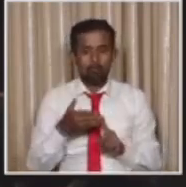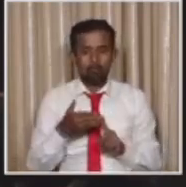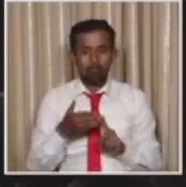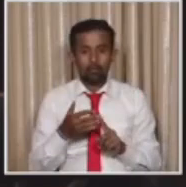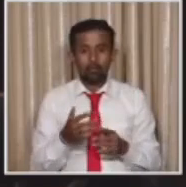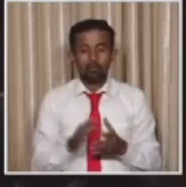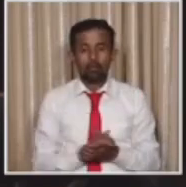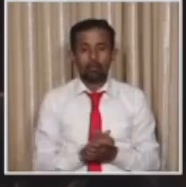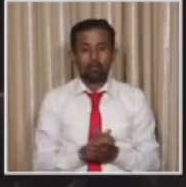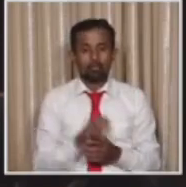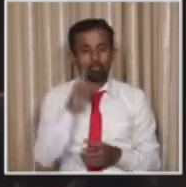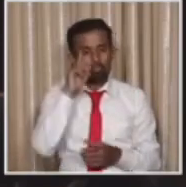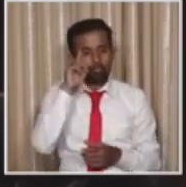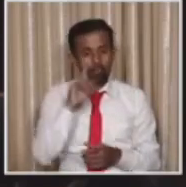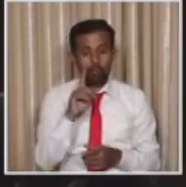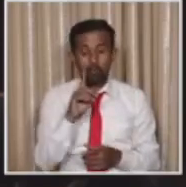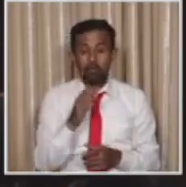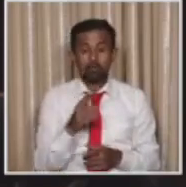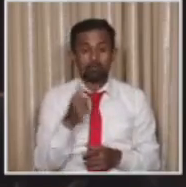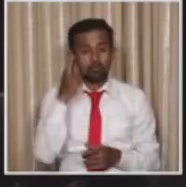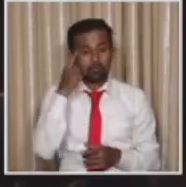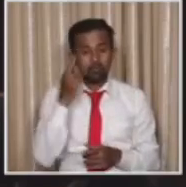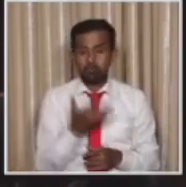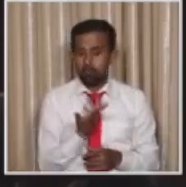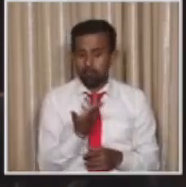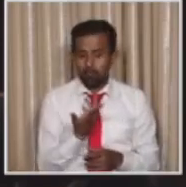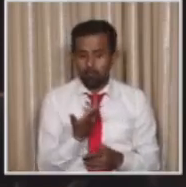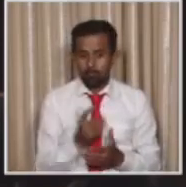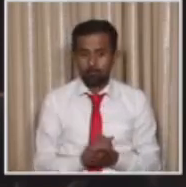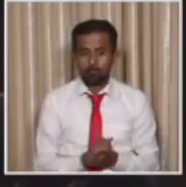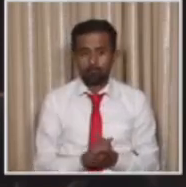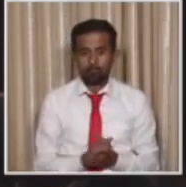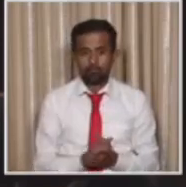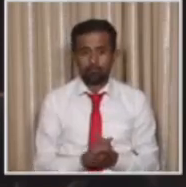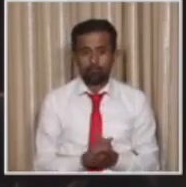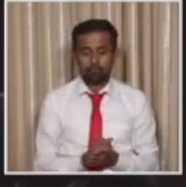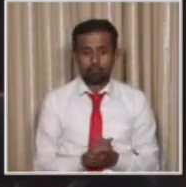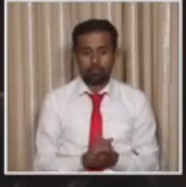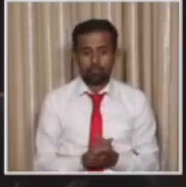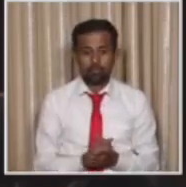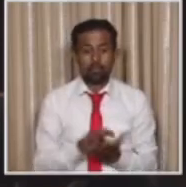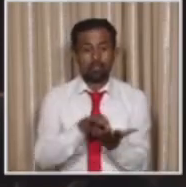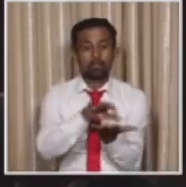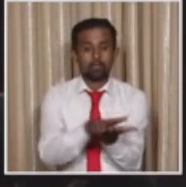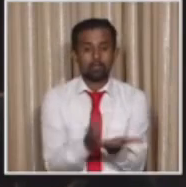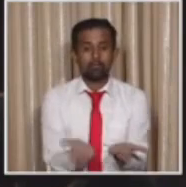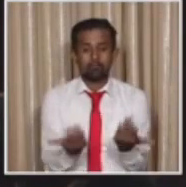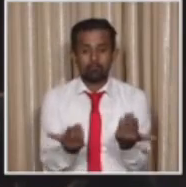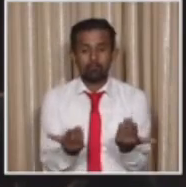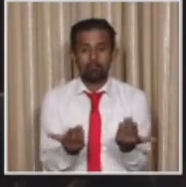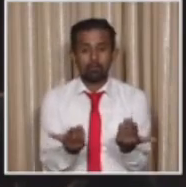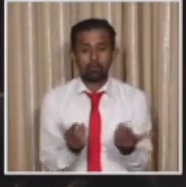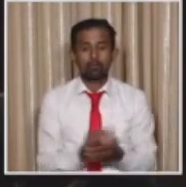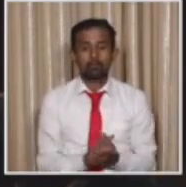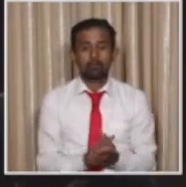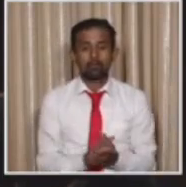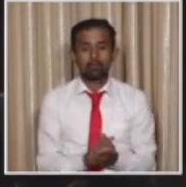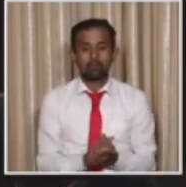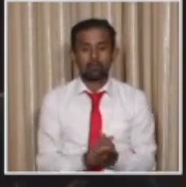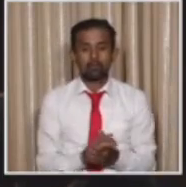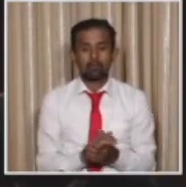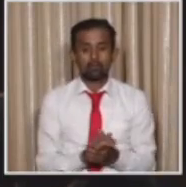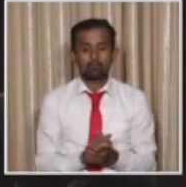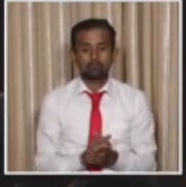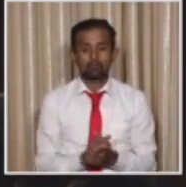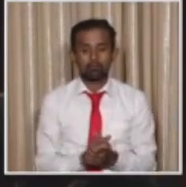තරම් තැකීමක් කරන්න පුළුවන් වාතාවරණයක් නැහැ. මොකද හේතුව ඒ තීරණය වෙන්නේ ෆැක්ස් ඔෆ්